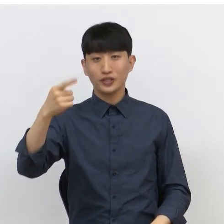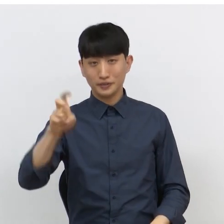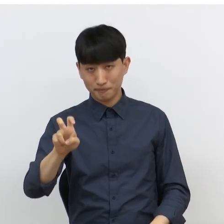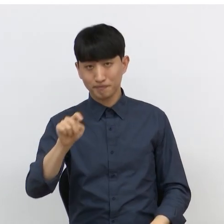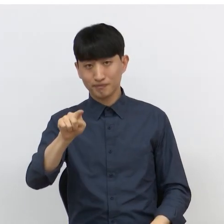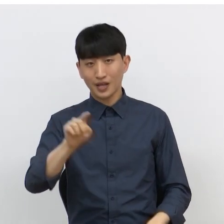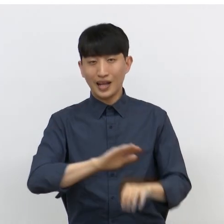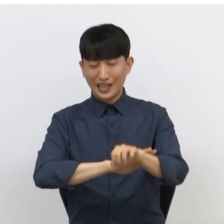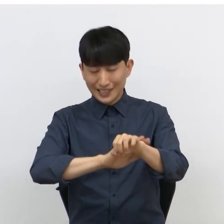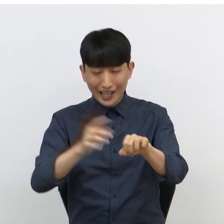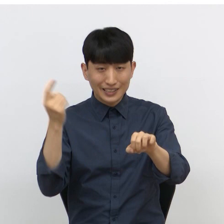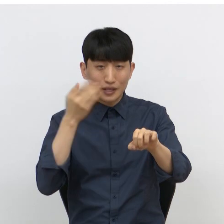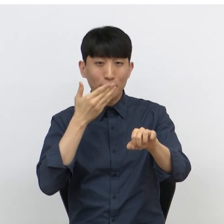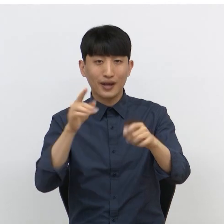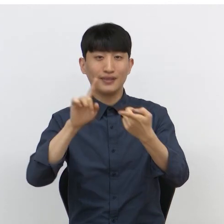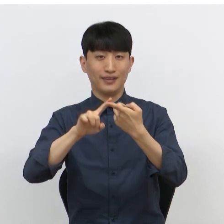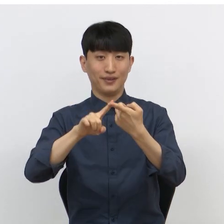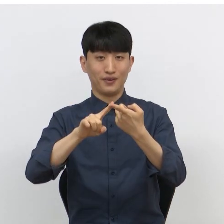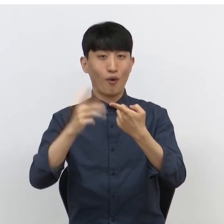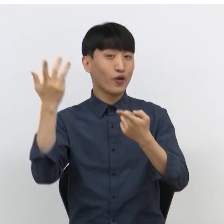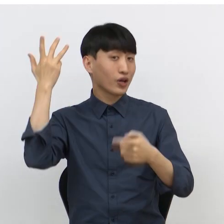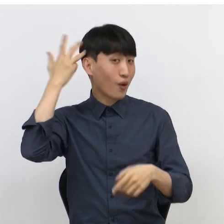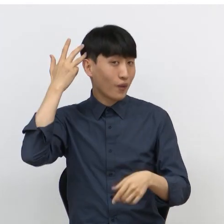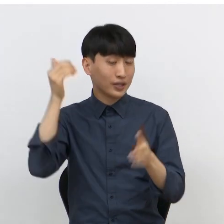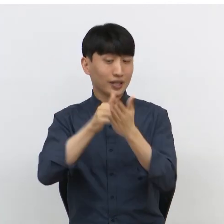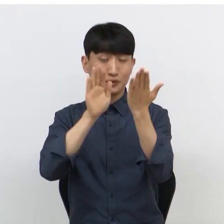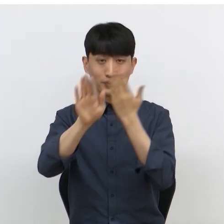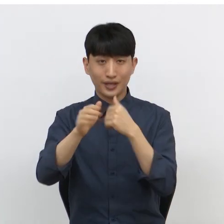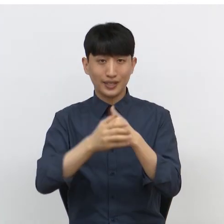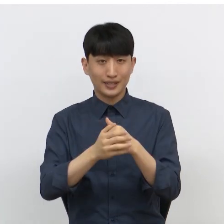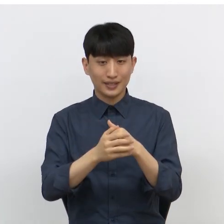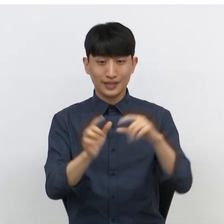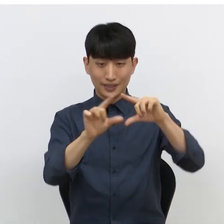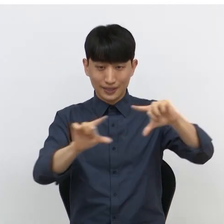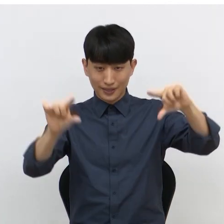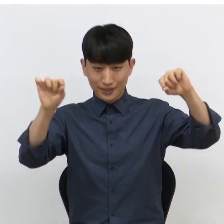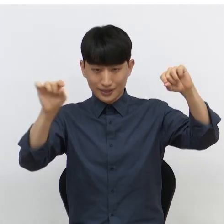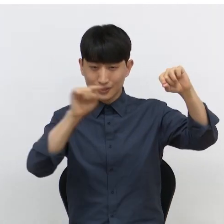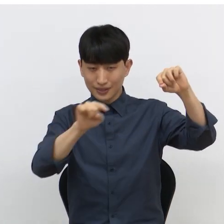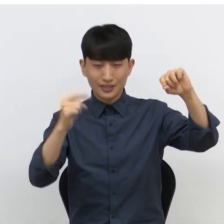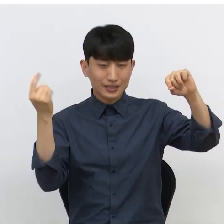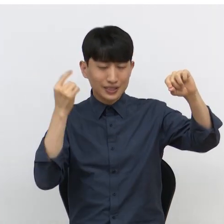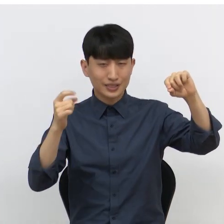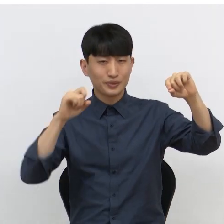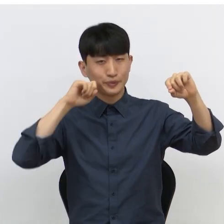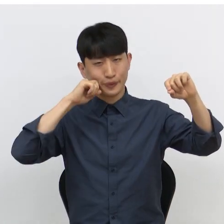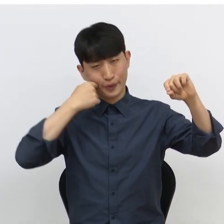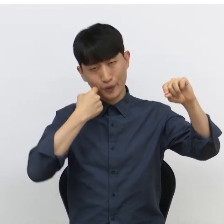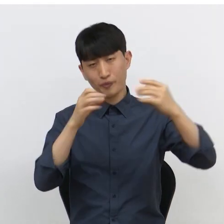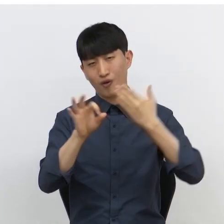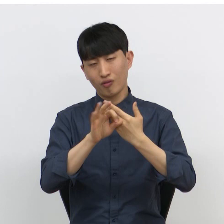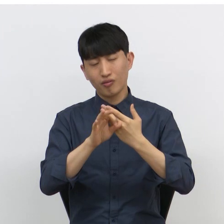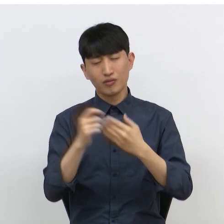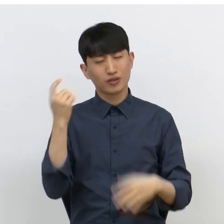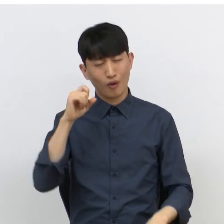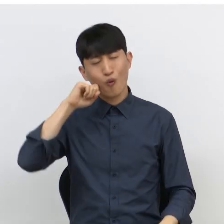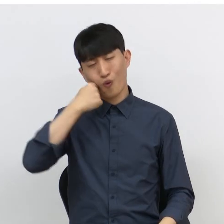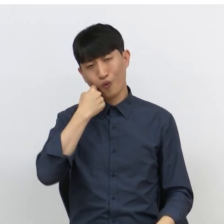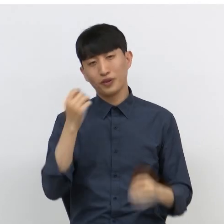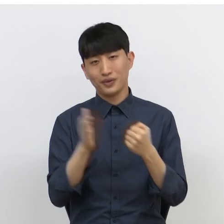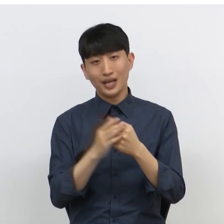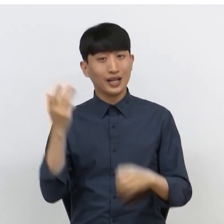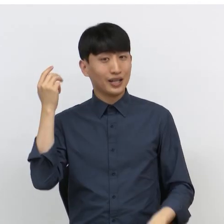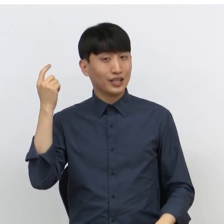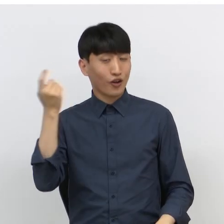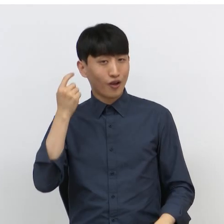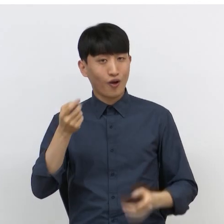잘 듣는지를 보여주는데, 인공화호 착용하고 이 스피치 바나나에 들어가지 못하면 들을 수 없는, 그렇기 때문에 청력 검사를